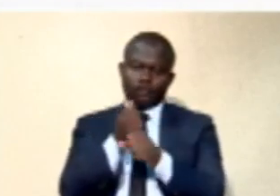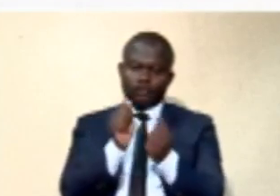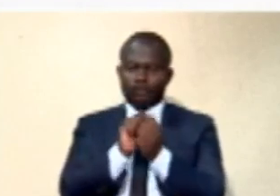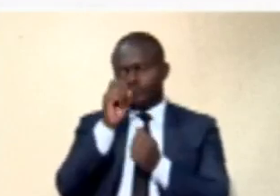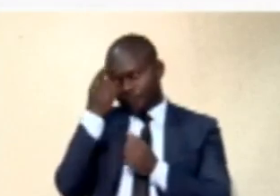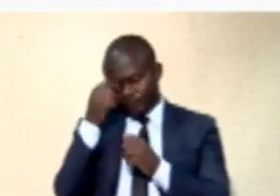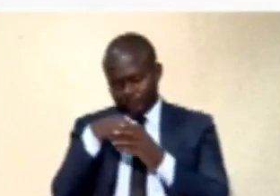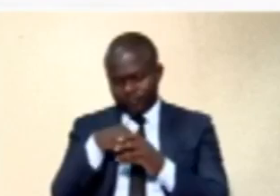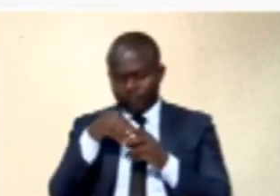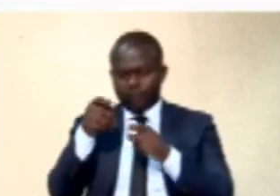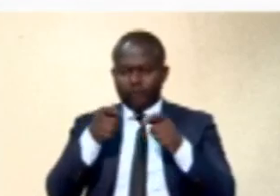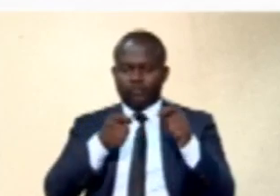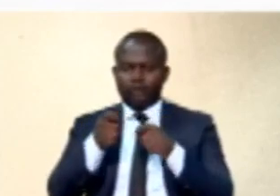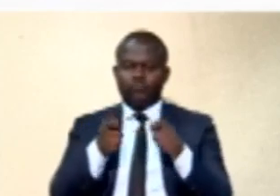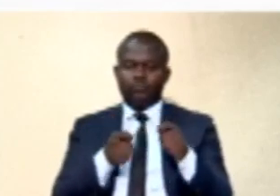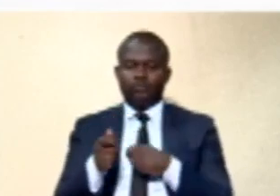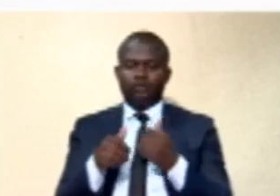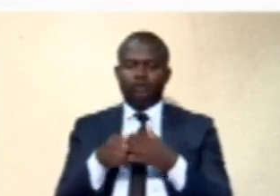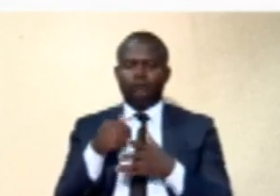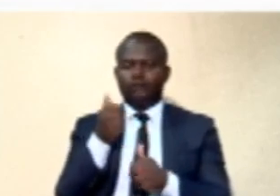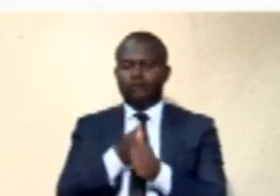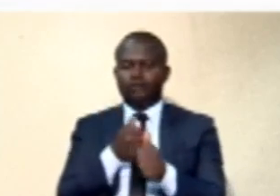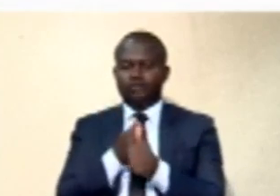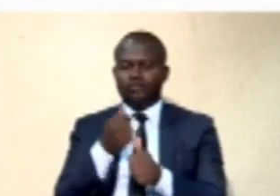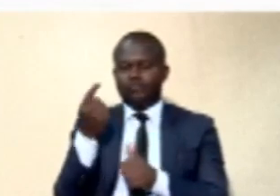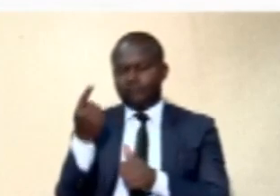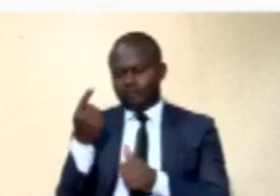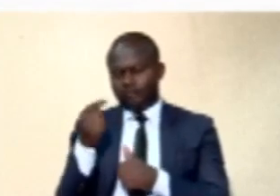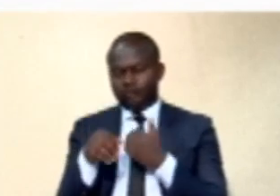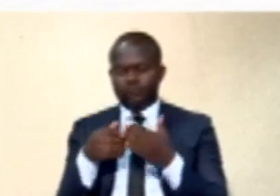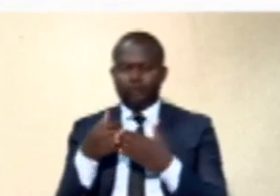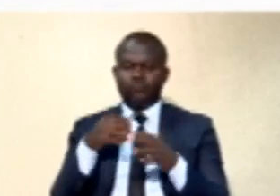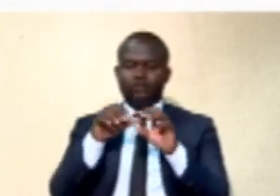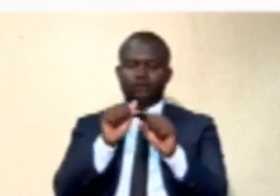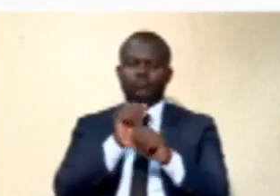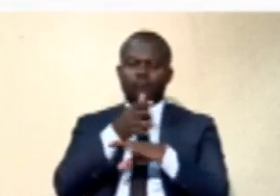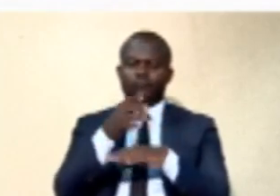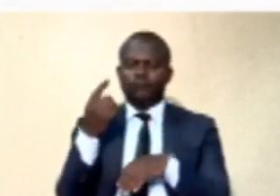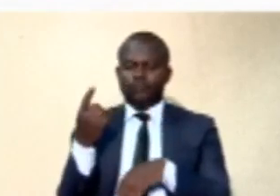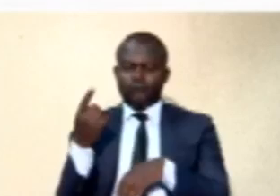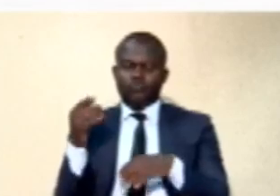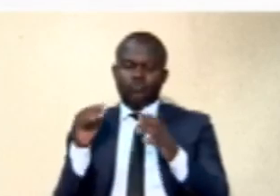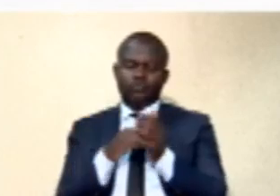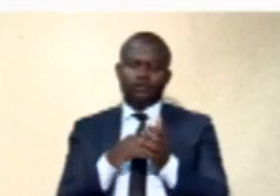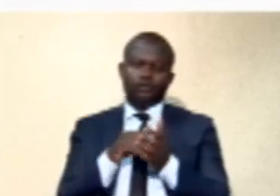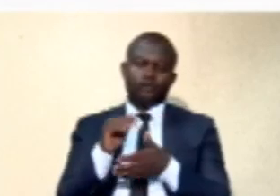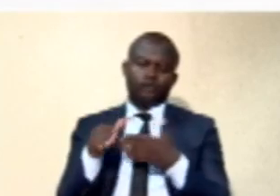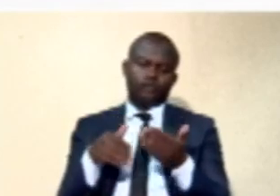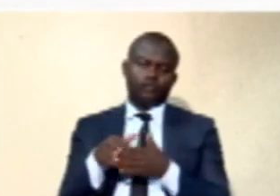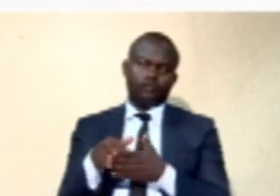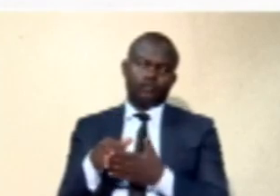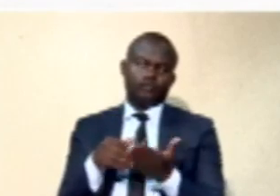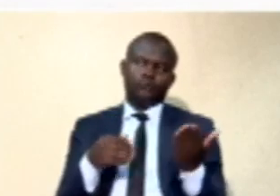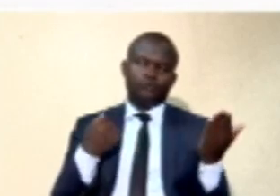mu gucunga rya vuriro. Mbere umuntu ariyemera ivuriro rimwe, umuntu ashobora kuba yafata amavuriro arenze rimwe akayacunga mu gihe afite